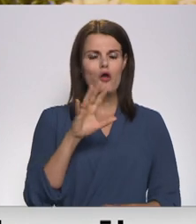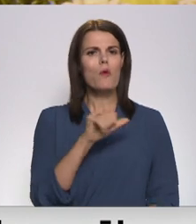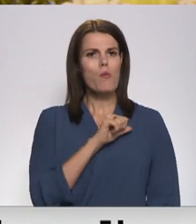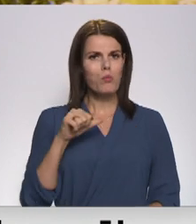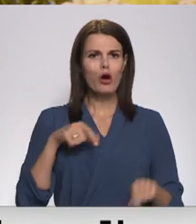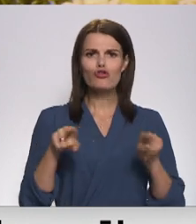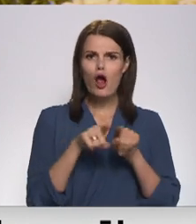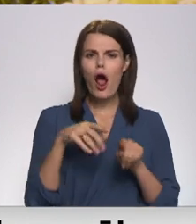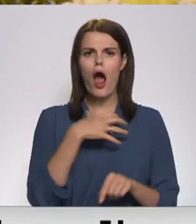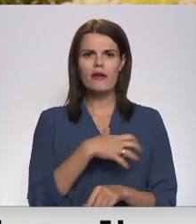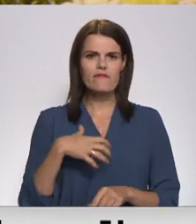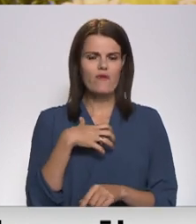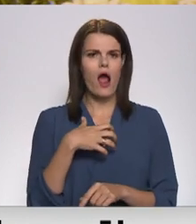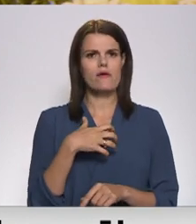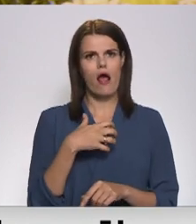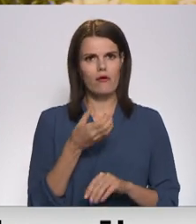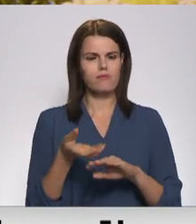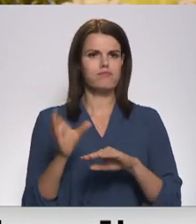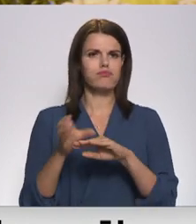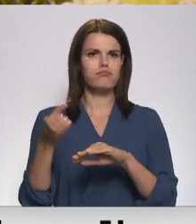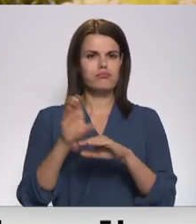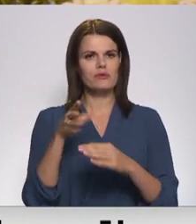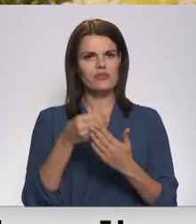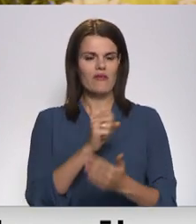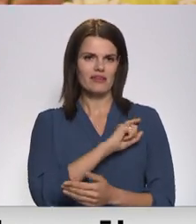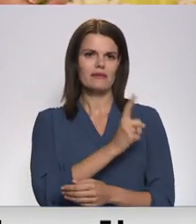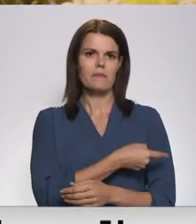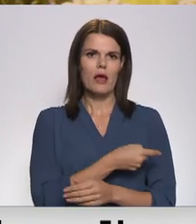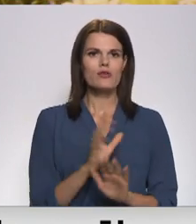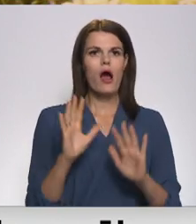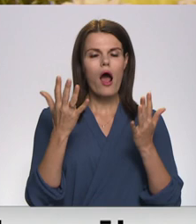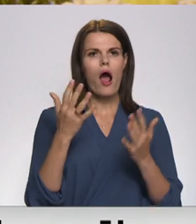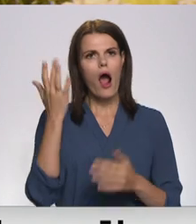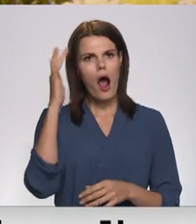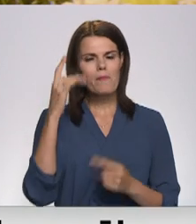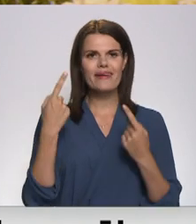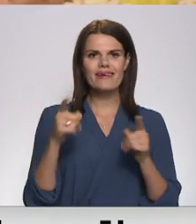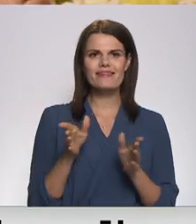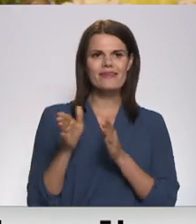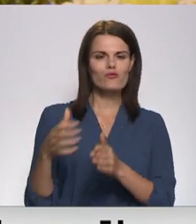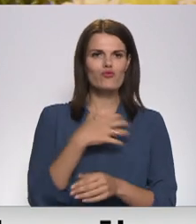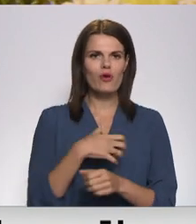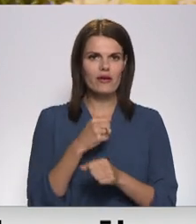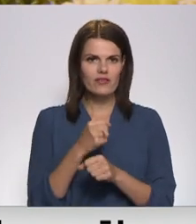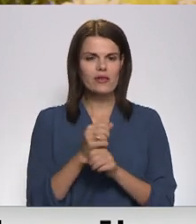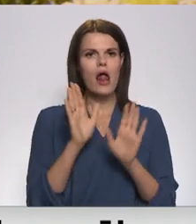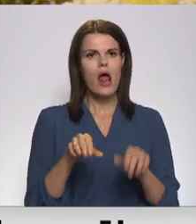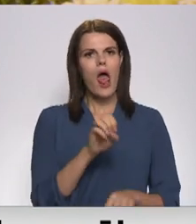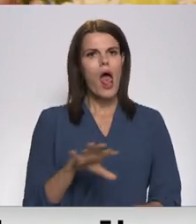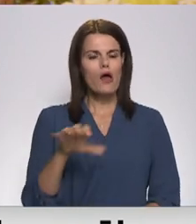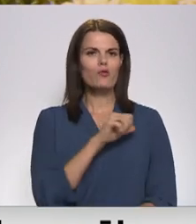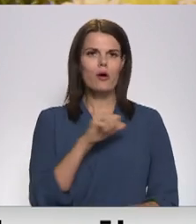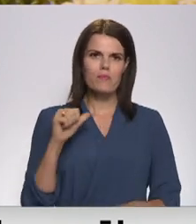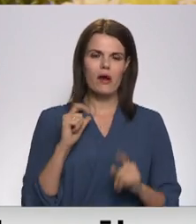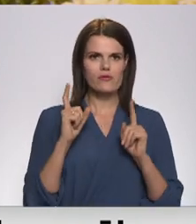lai nodrošinātu, ja ASV spēks tiek pārvirzīts citā virzienā, paliekot kodola garantijai un atbalstam. Eiropa ir